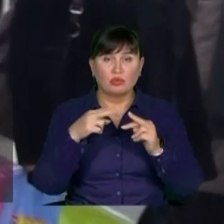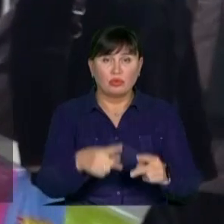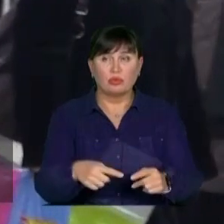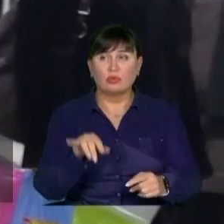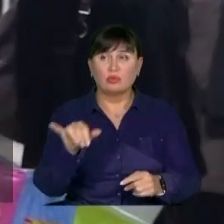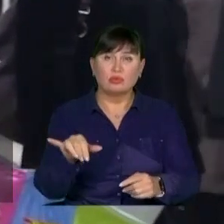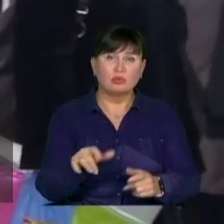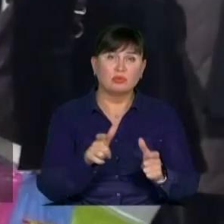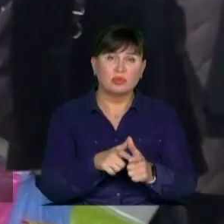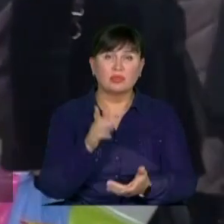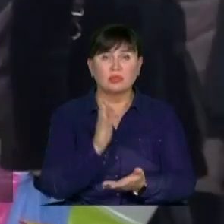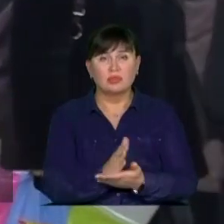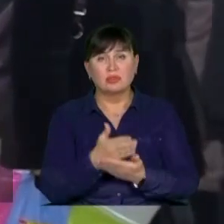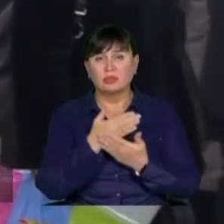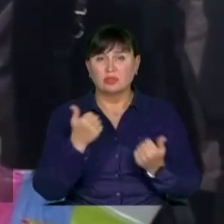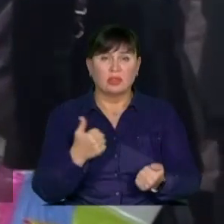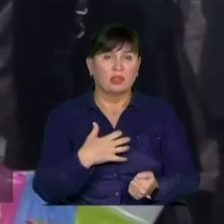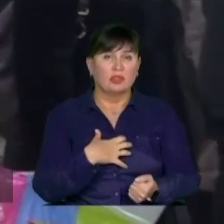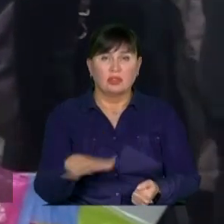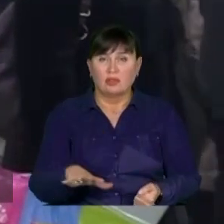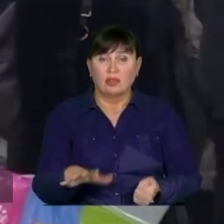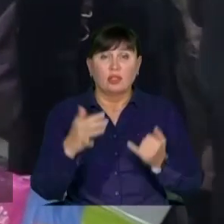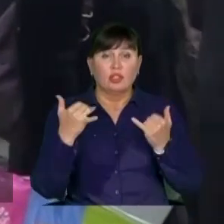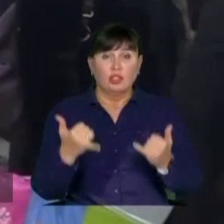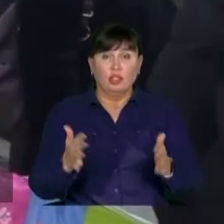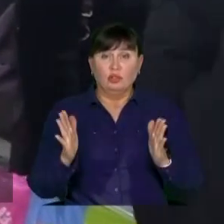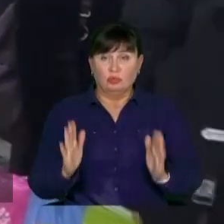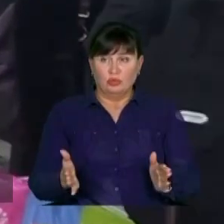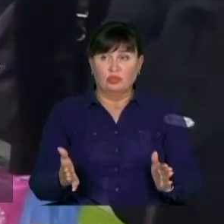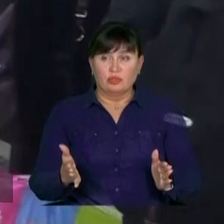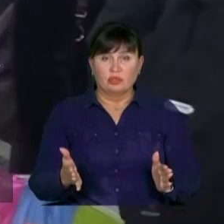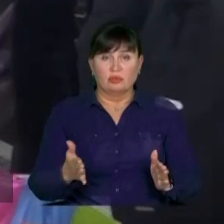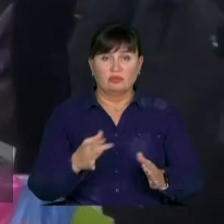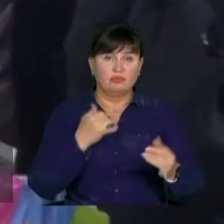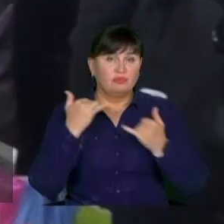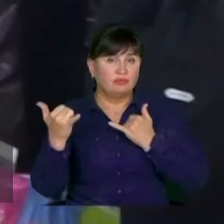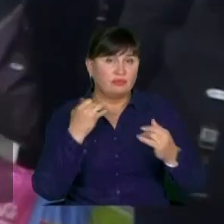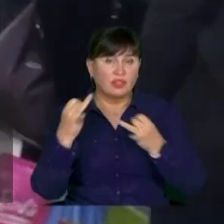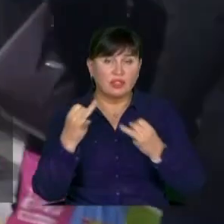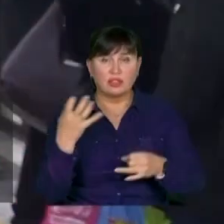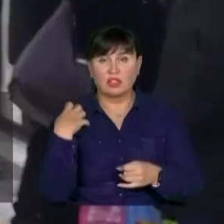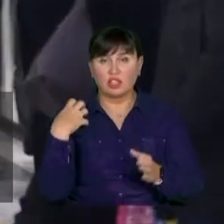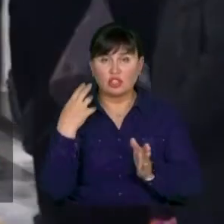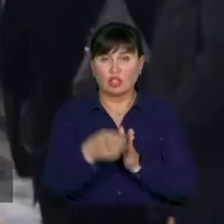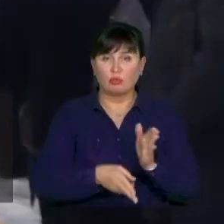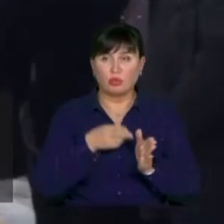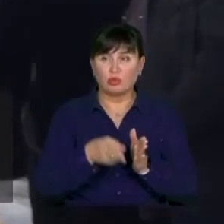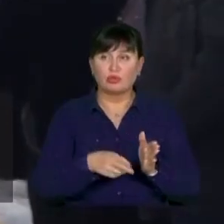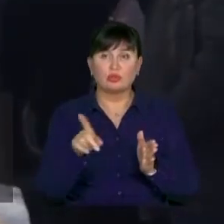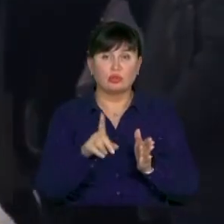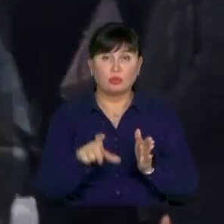них есть билеты на этот поезд, нет. Мы сейчас будем вести переговоры с начальником поезда, чтобы